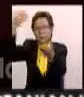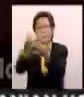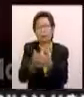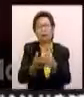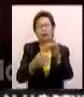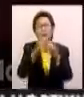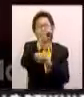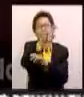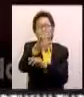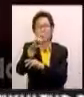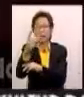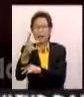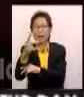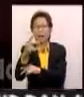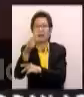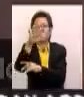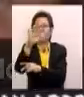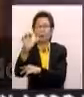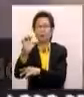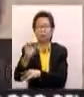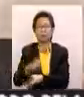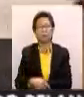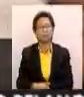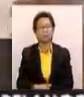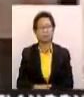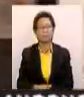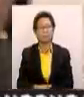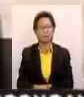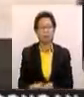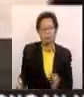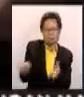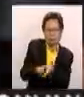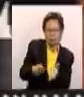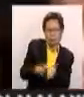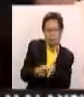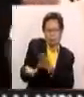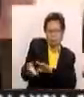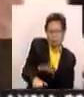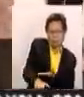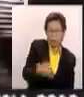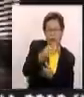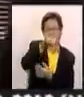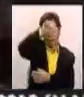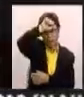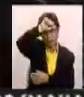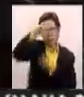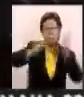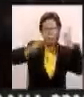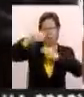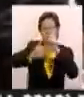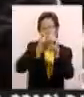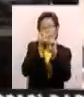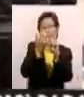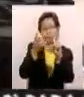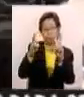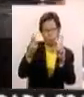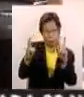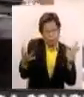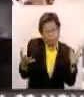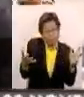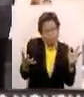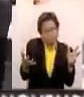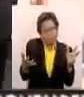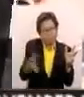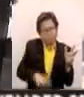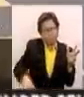lebih 73,500 orang. Berdasarkan laporan kes kematian HIV/AIDS Malaysia 2017,